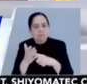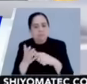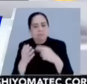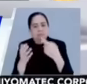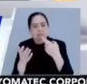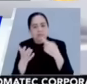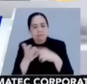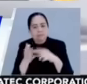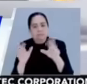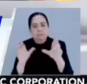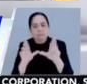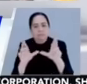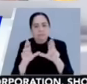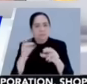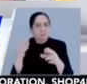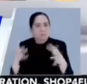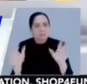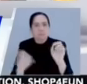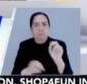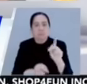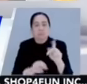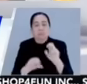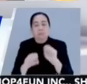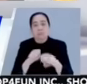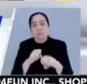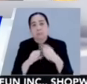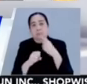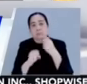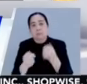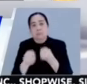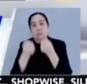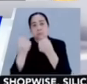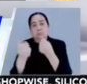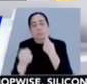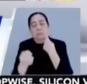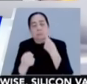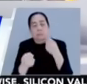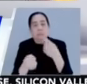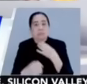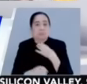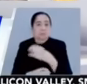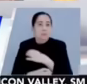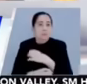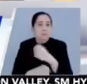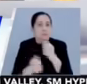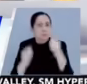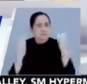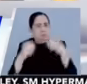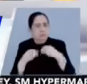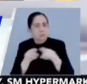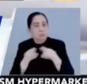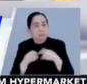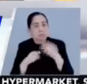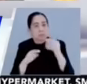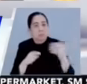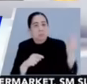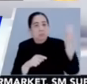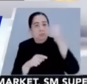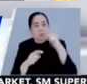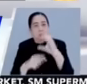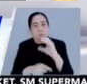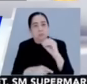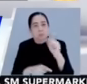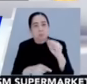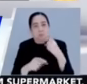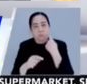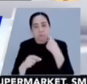accomplishment report lang, okay na talaga. Kaya nga ang question kanina ng mga mambabatas at inayunan din ito ng mataas official ng COA na nandito kanina,